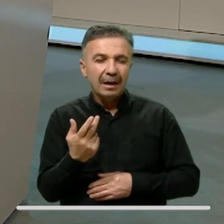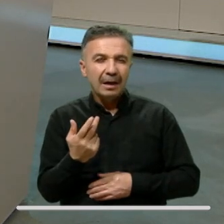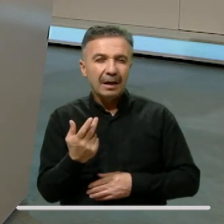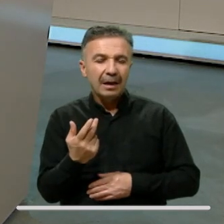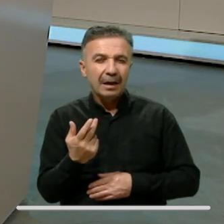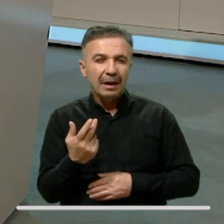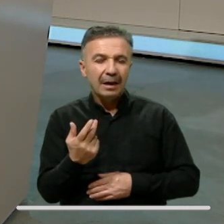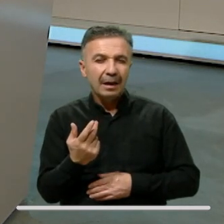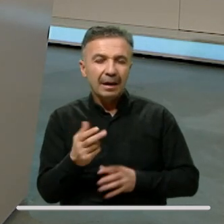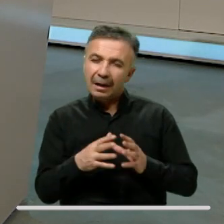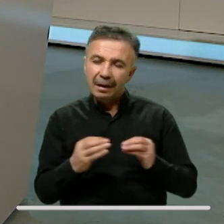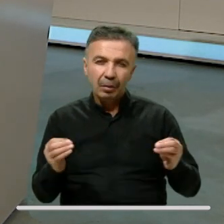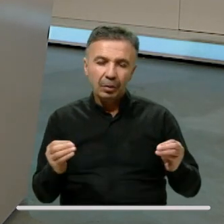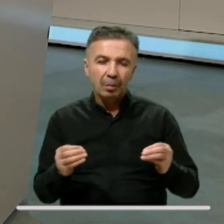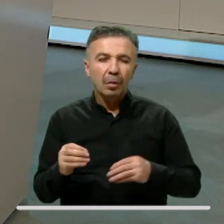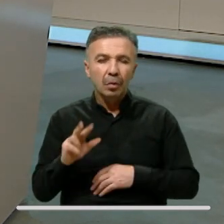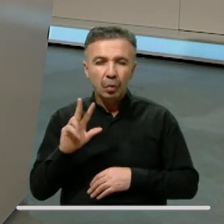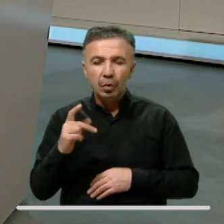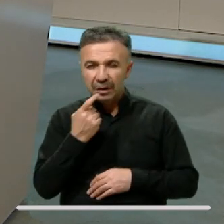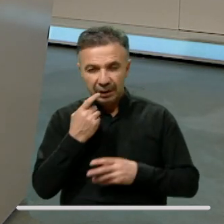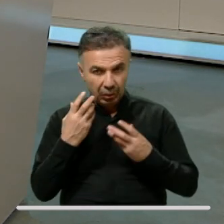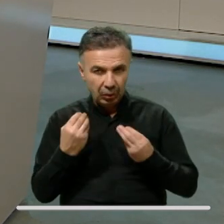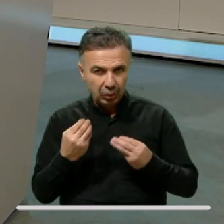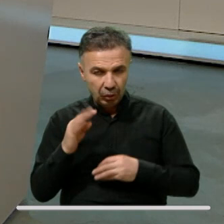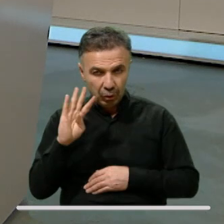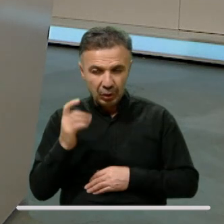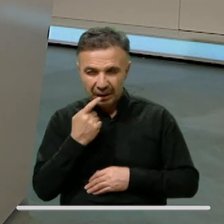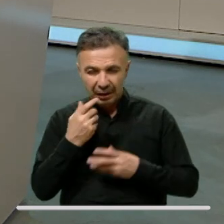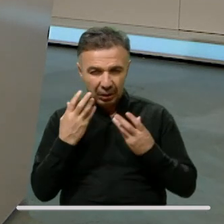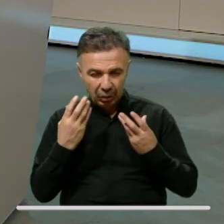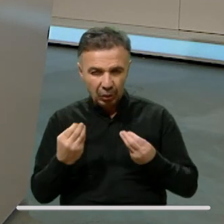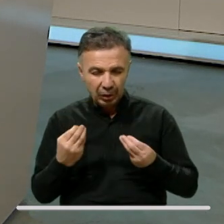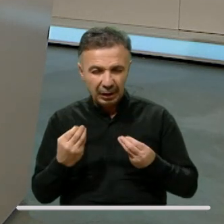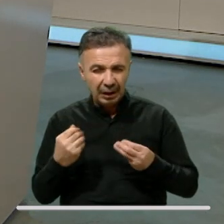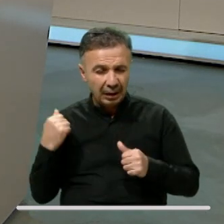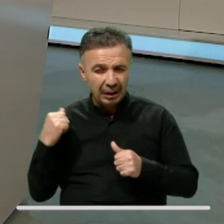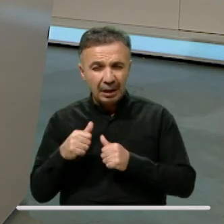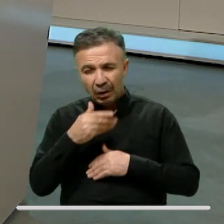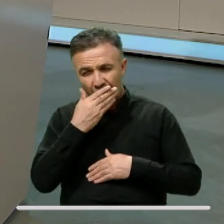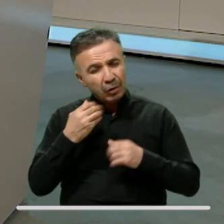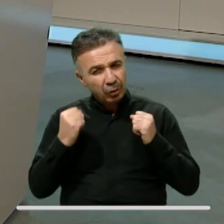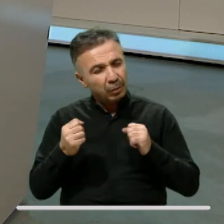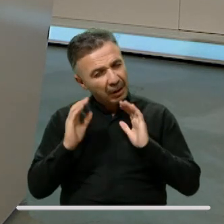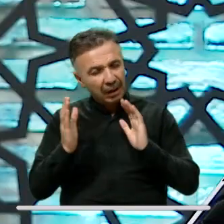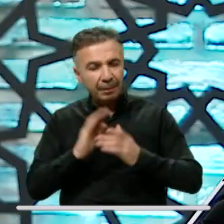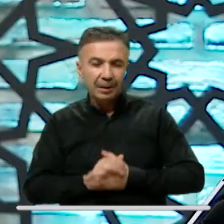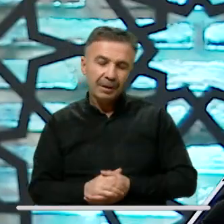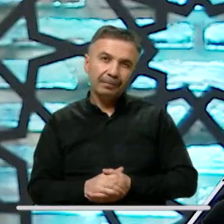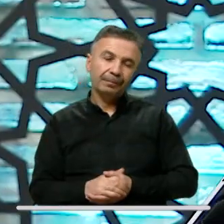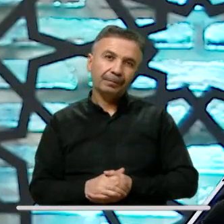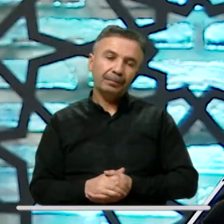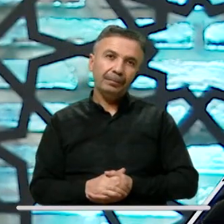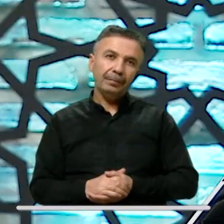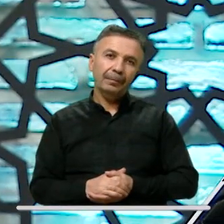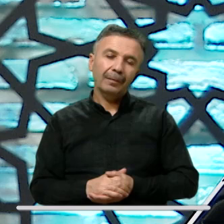şimdi 3 yıl oldu bu sene. Bu sene 4. yıl olacak. Orucumu gene tutacağım Allah'ın izniyle. Peki Mürvet abla, bunu